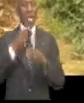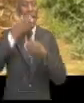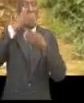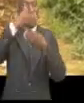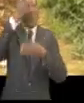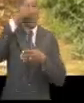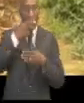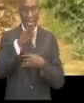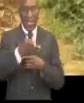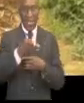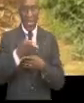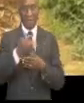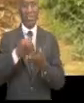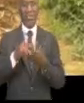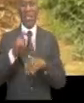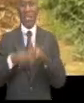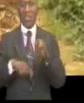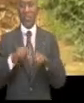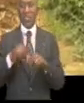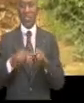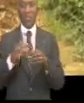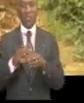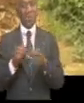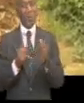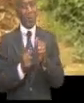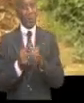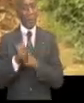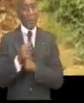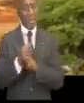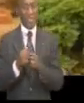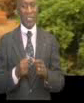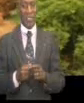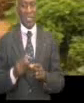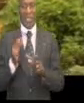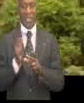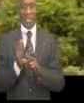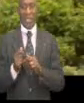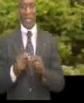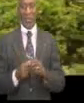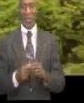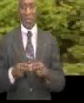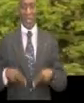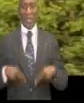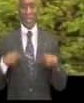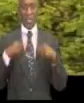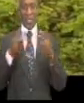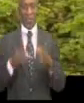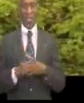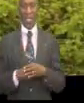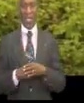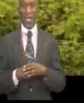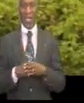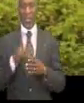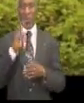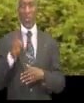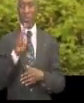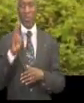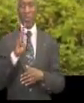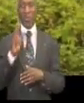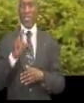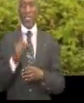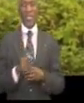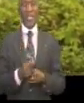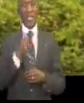Selon les informations recueillies sur place, le petit sentier que les habitants des environs avaient l'habitude d'emprunter fait bel et